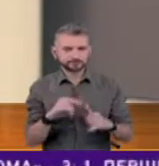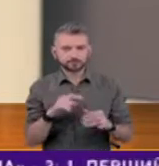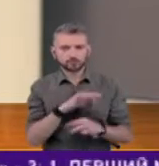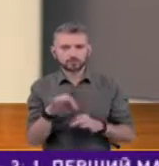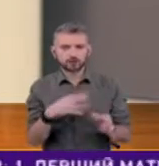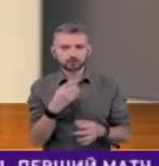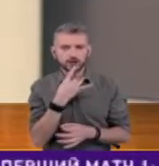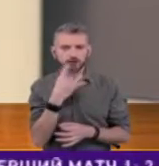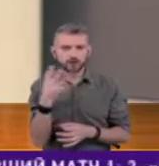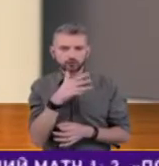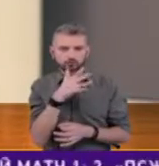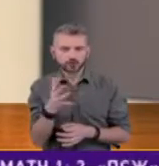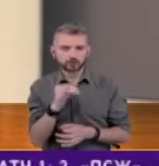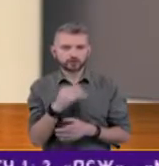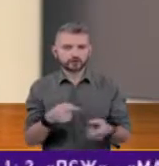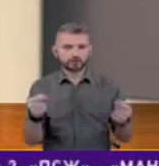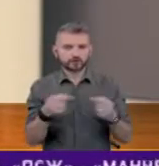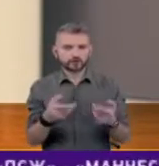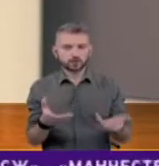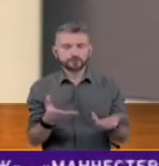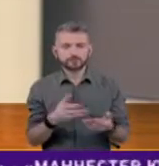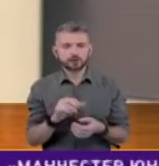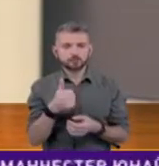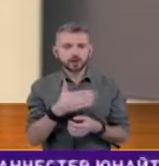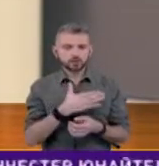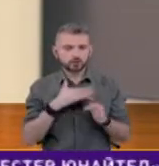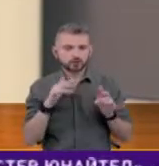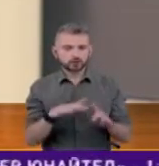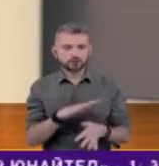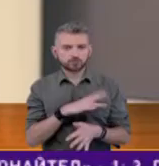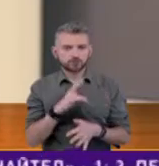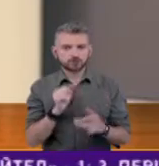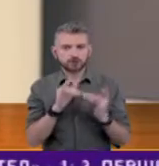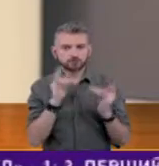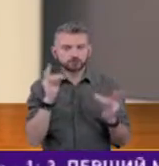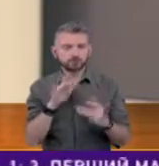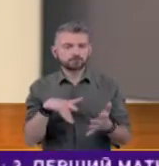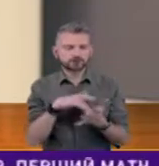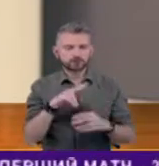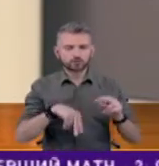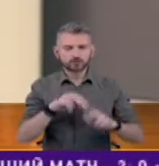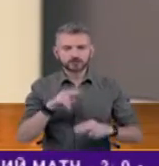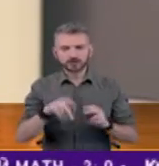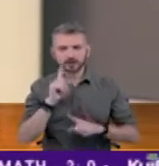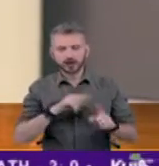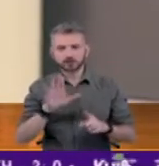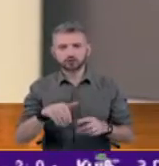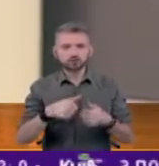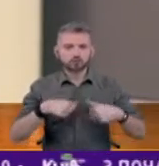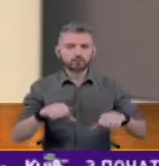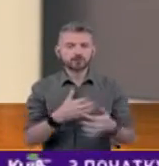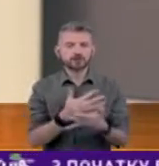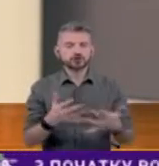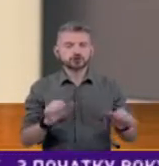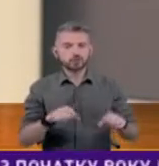є радянського часу, і, відповідно, перші мої кроки були це на містобудівній раді, згодом комісія і інші